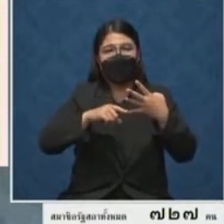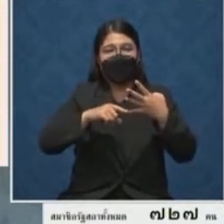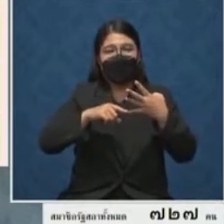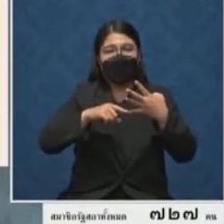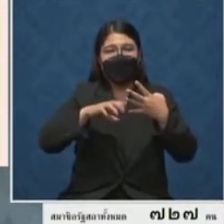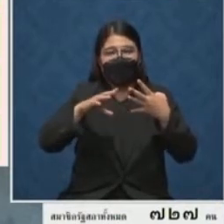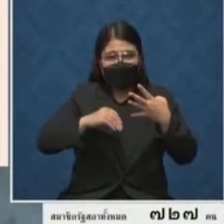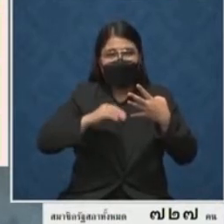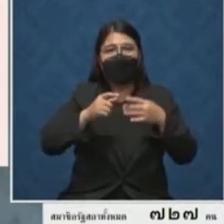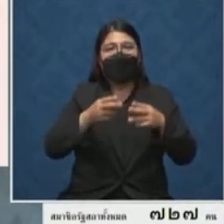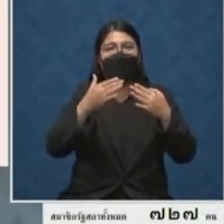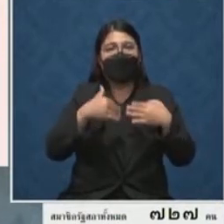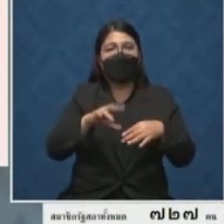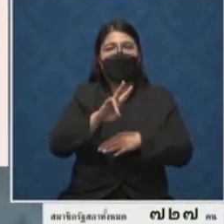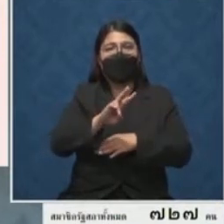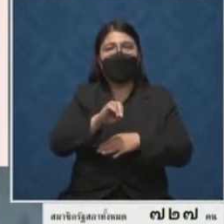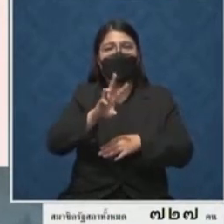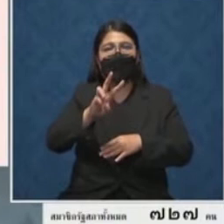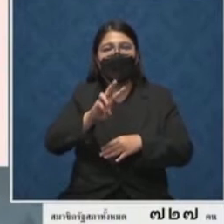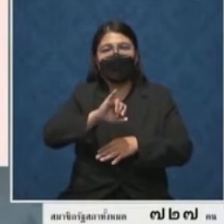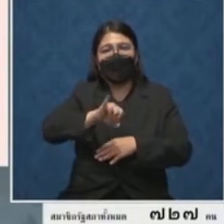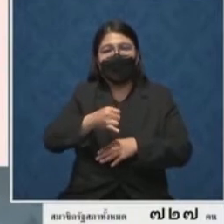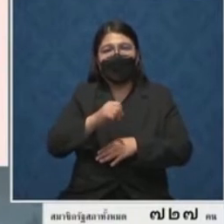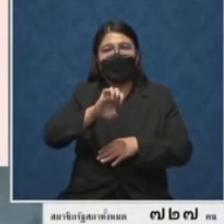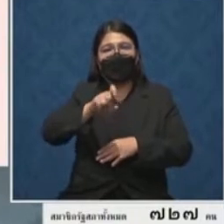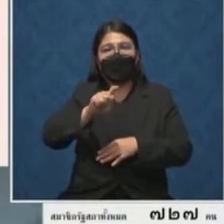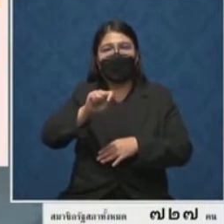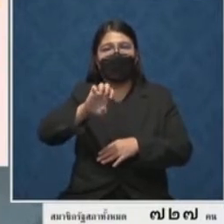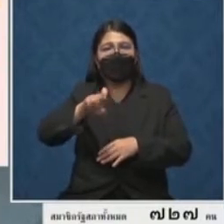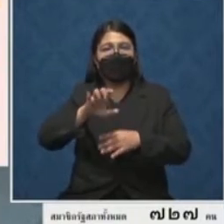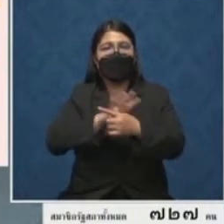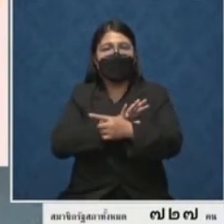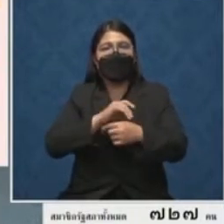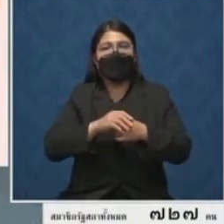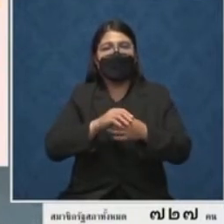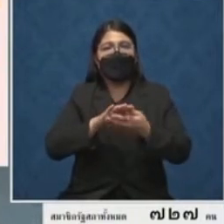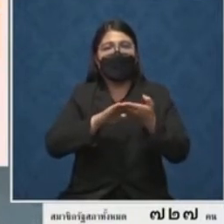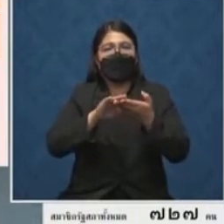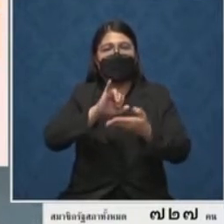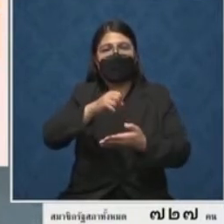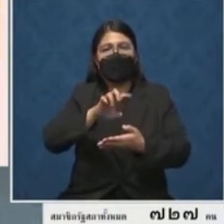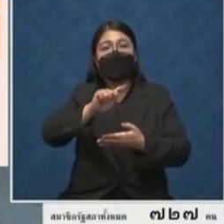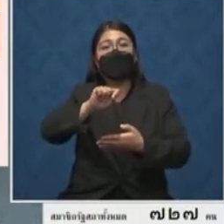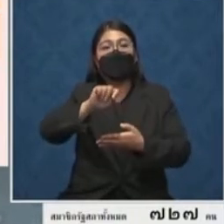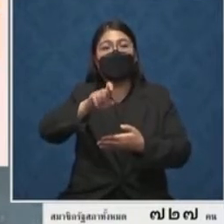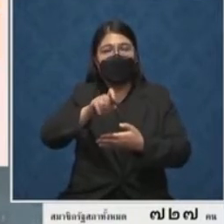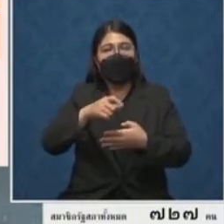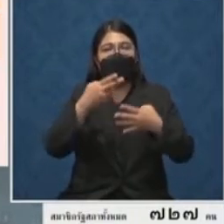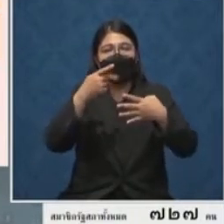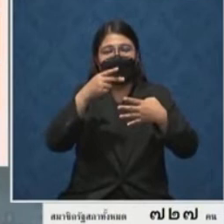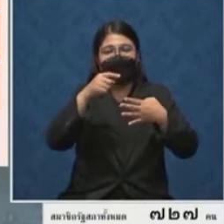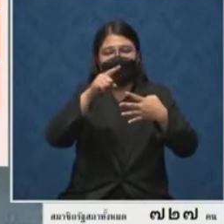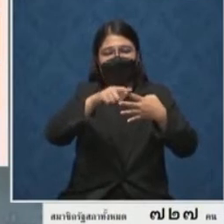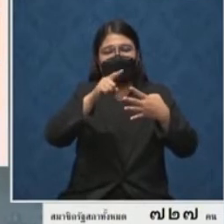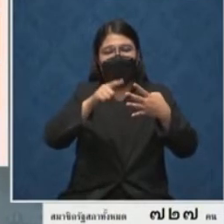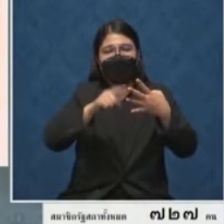76พลตำรวจโทจิตติรอดบางยาง 1ไม่รับหลักการ2ไม่รับหลักการ3ไม่รับหลักการ